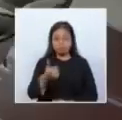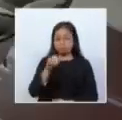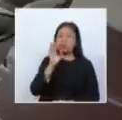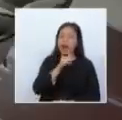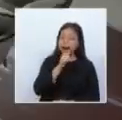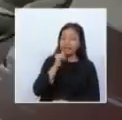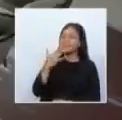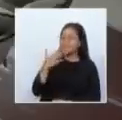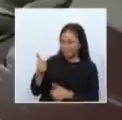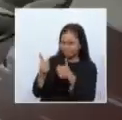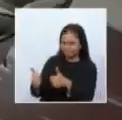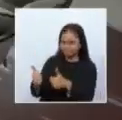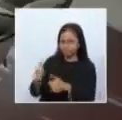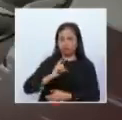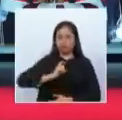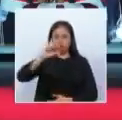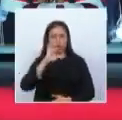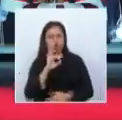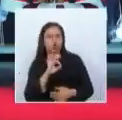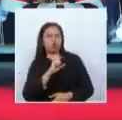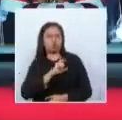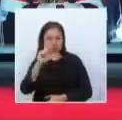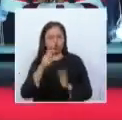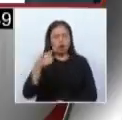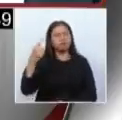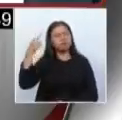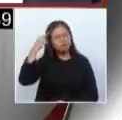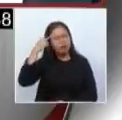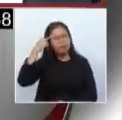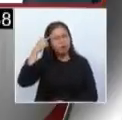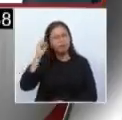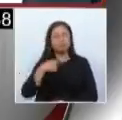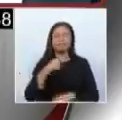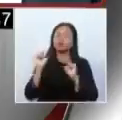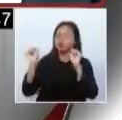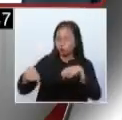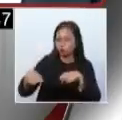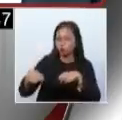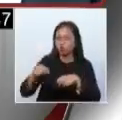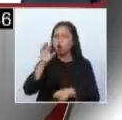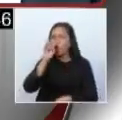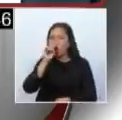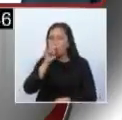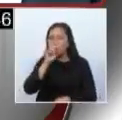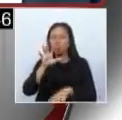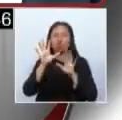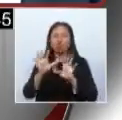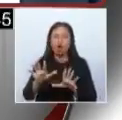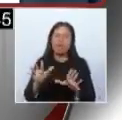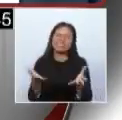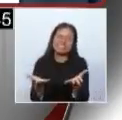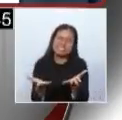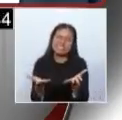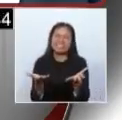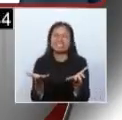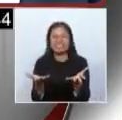Nah, sekaligus ketika Pak Anies juga memaparkan banyak data, itu diapresiasi karena dia membawa data, tapi sekaligus